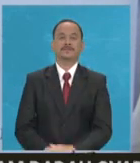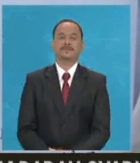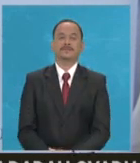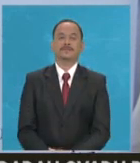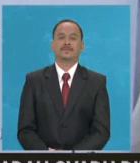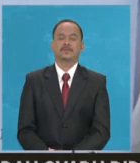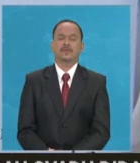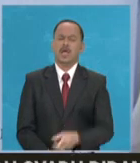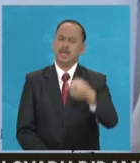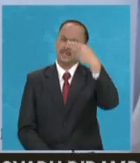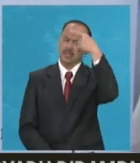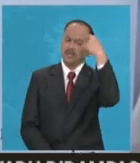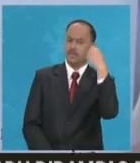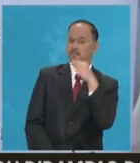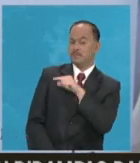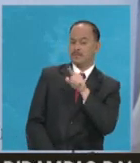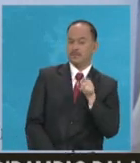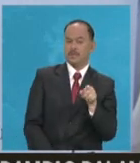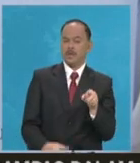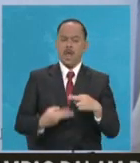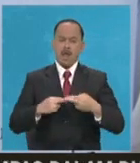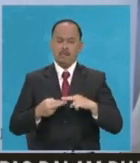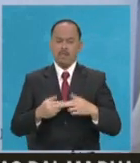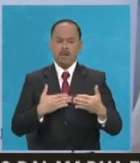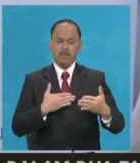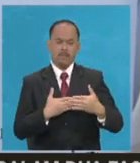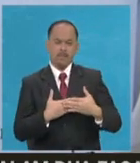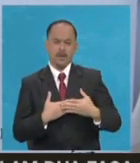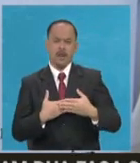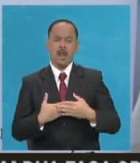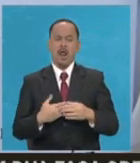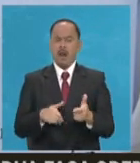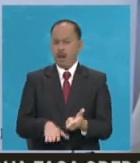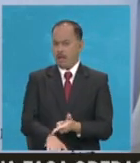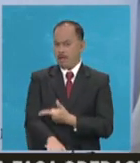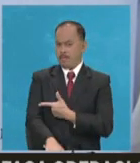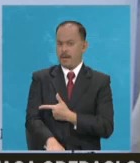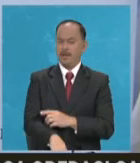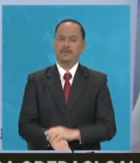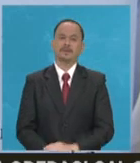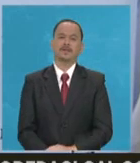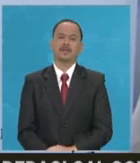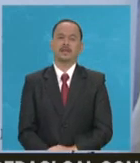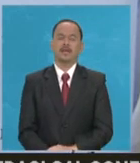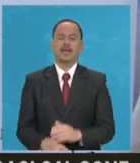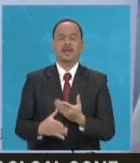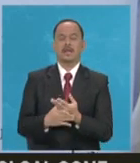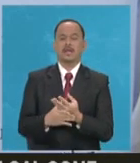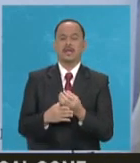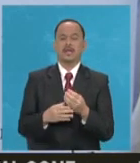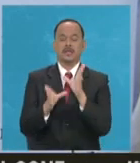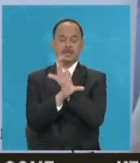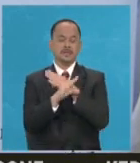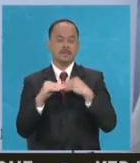sebab kita telah menjalinkan hubungan persahabatan yang lama diantara tidak perlu